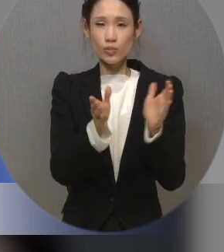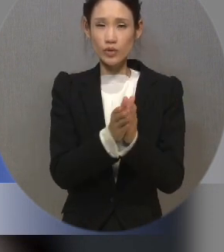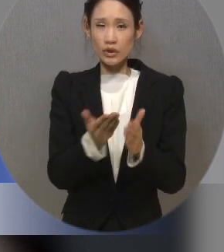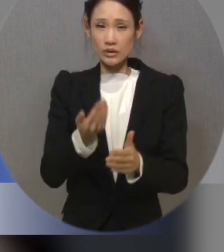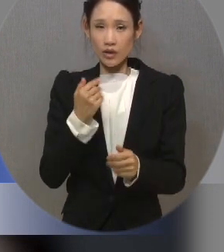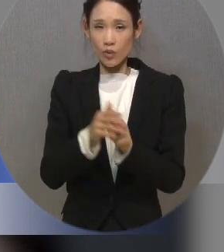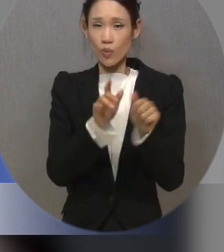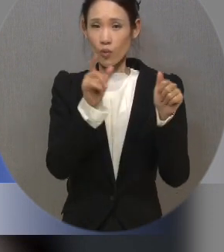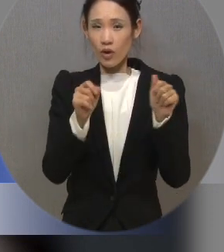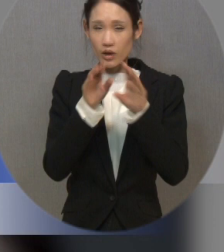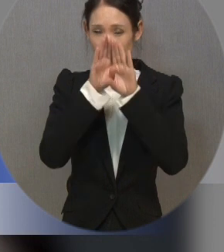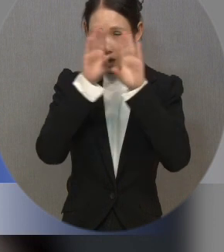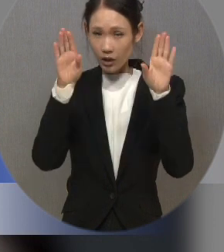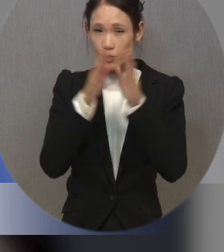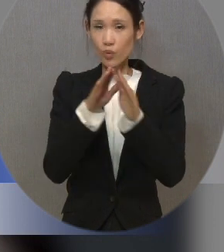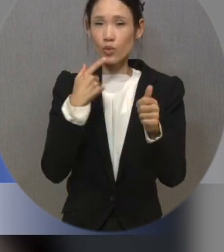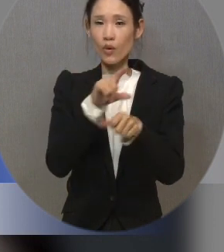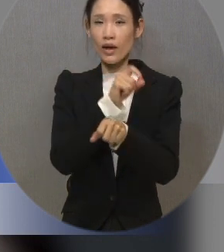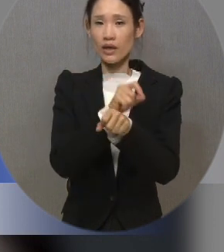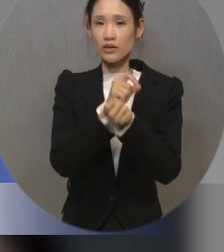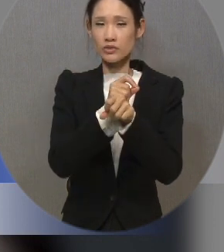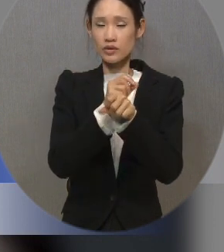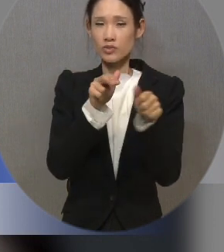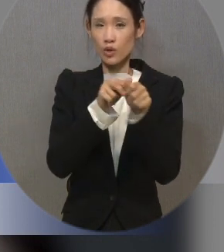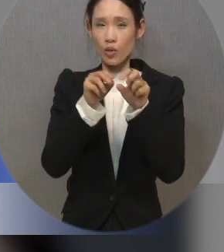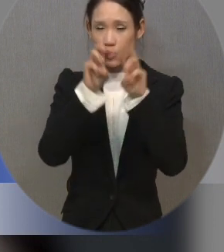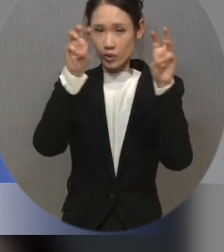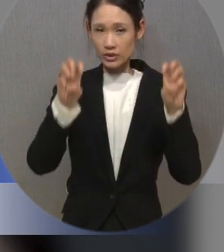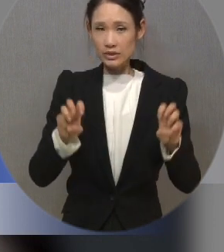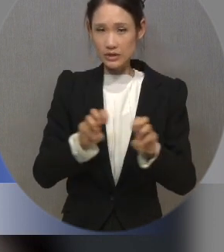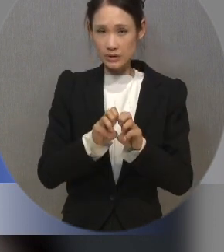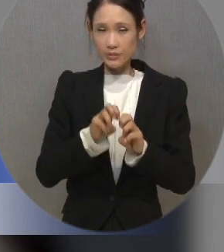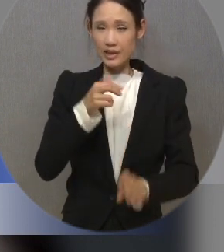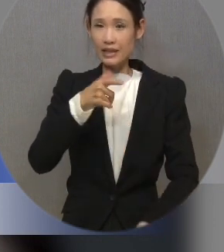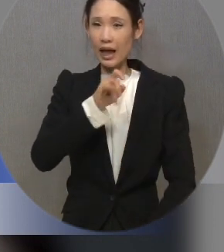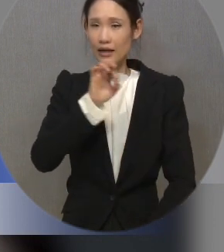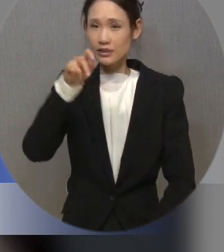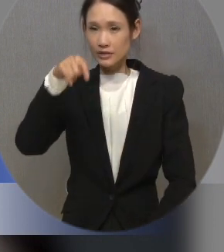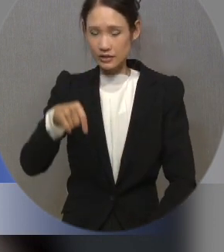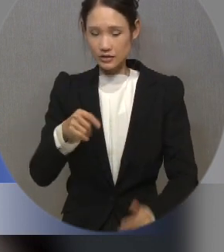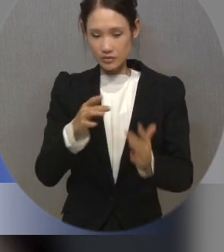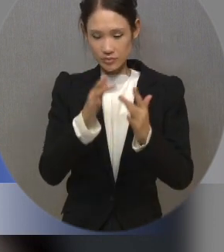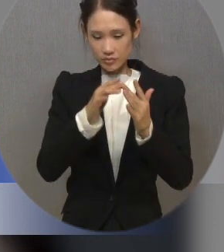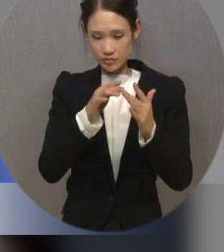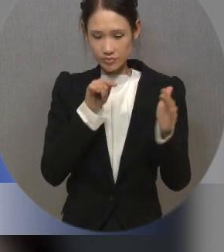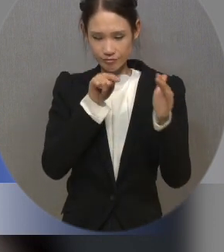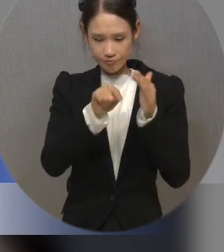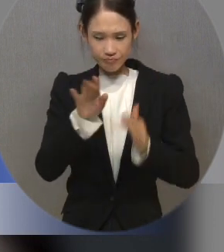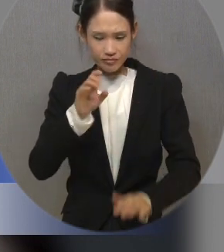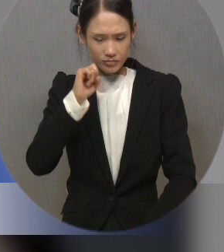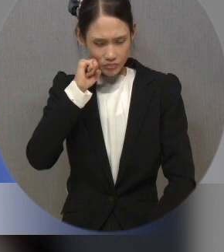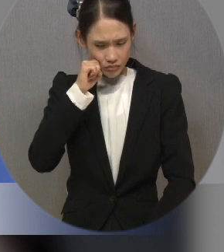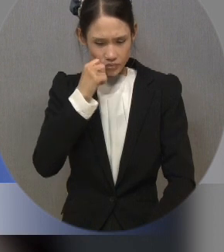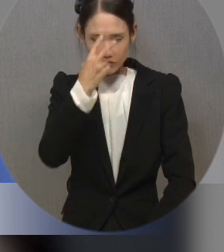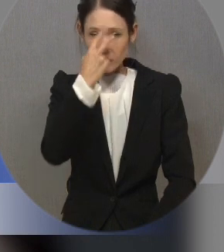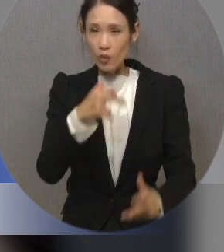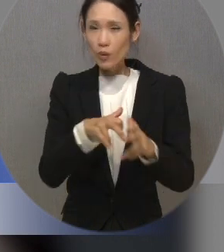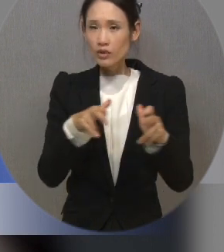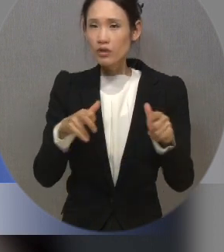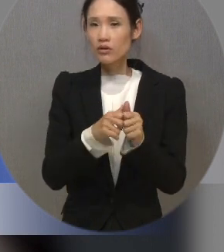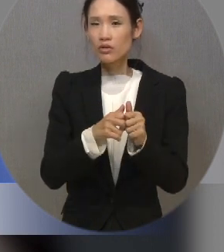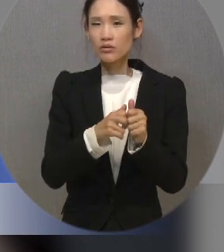개통한 교육행정정보 시스템인 의경우 웹접근성 미비로 인해 시각장애인 교원들의